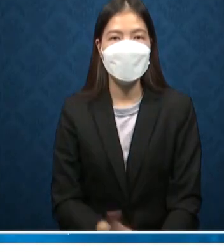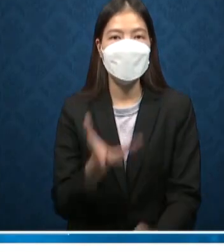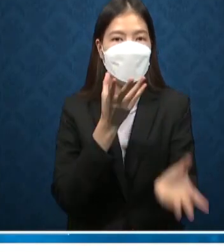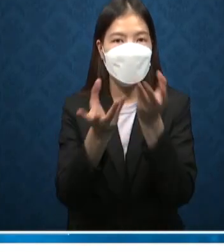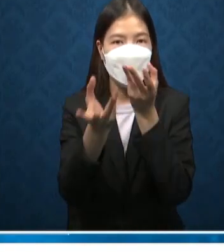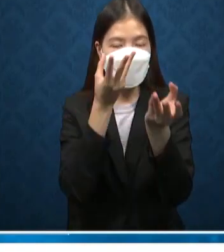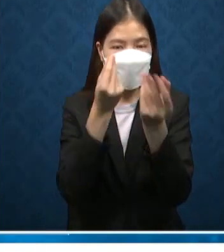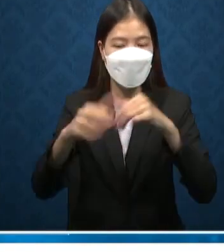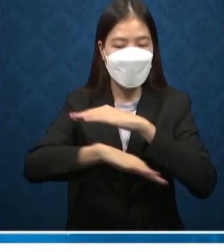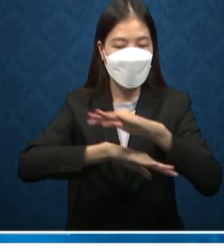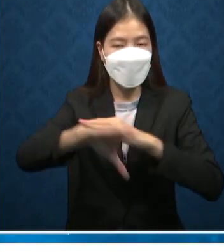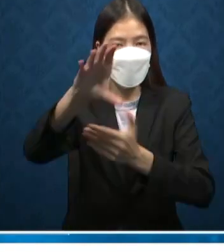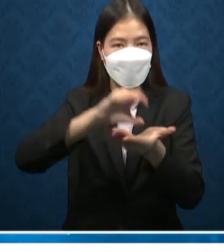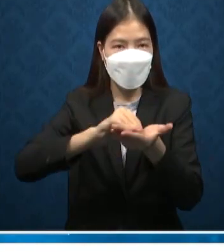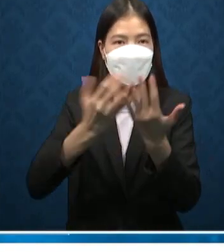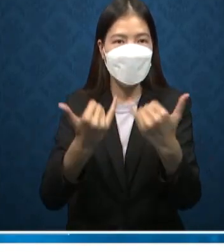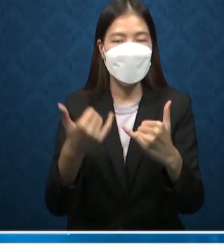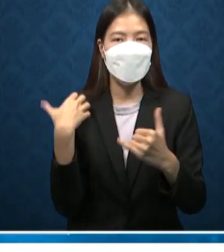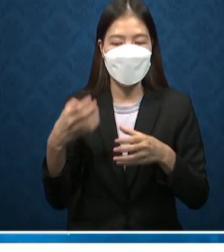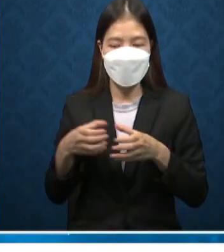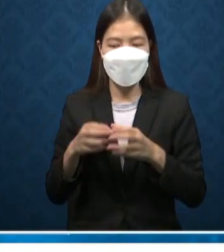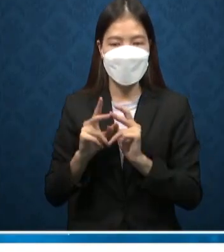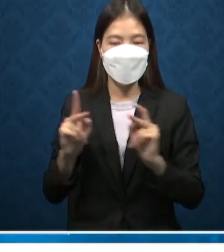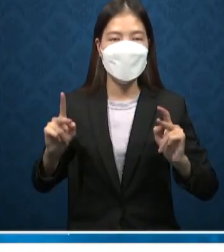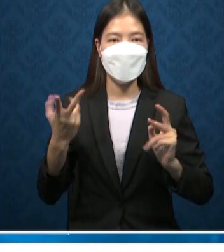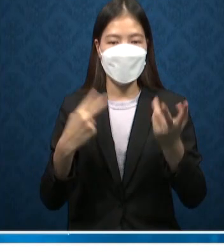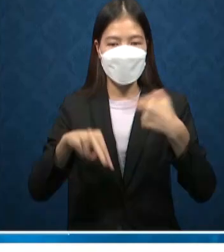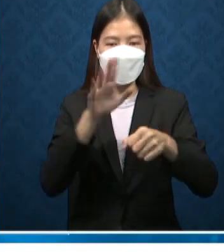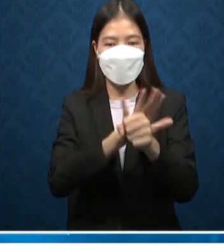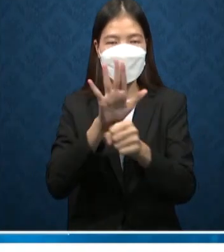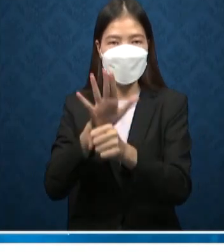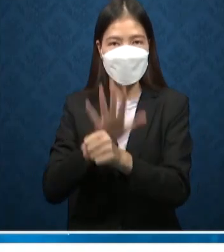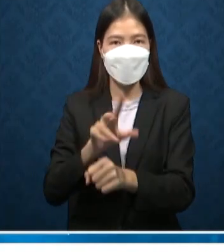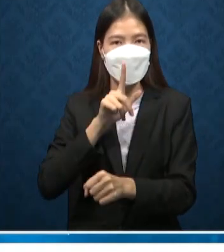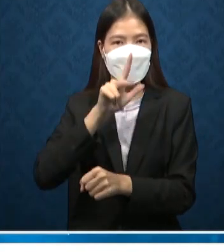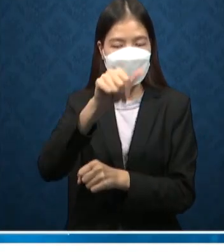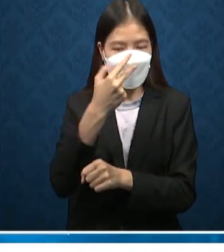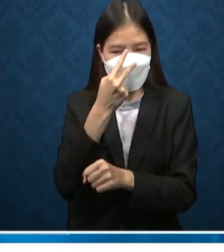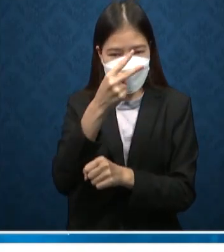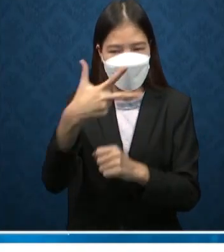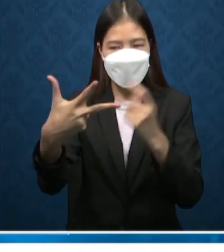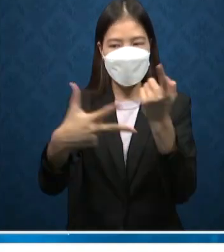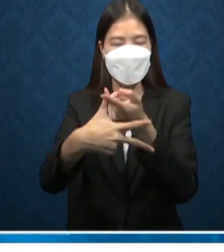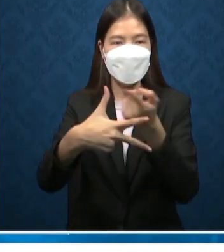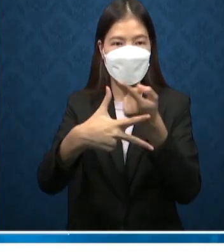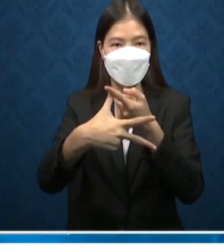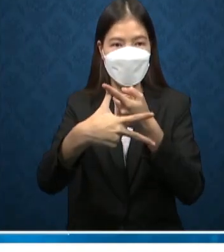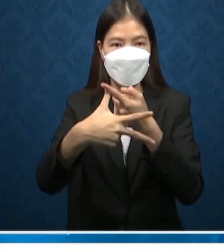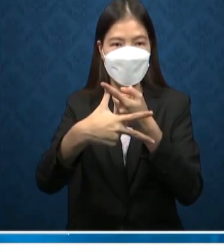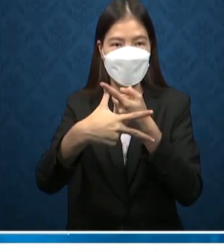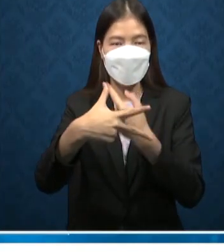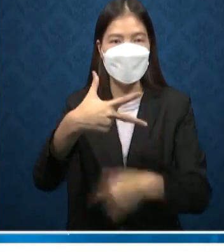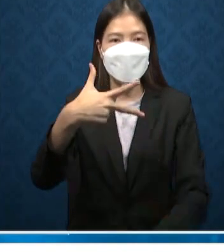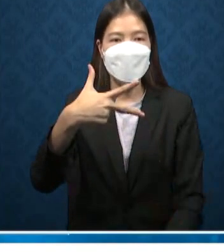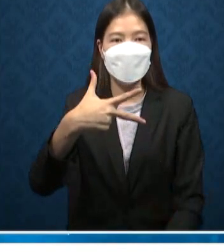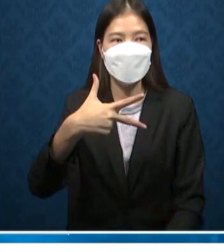ครับคณะกรรมการติดตามการบริหารงบประมาณมีข้อสังเกตอยู่ด้วยกัน3ประการนะครับก็ในราย